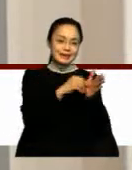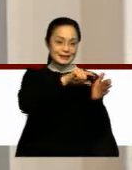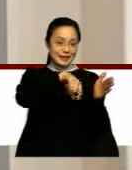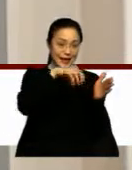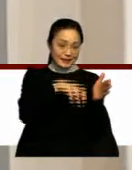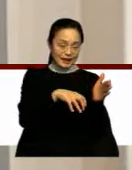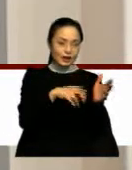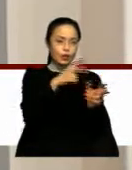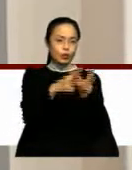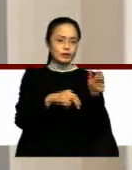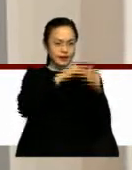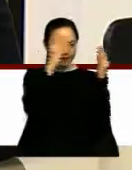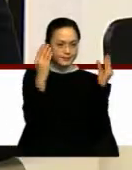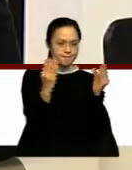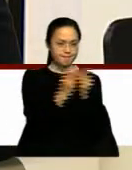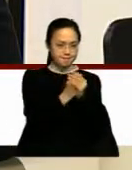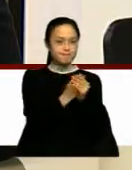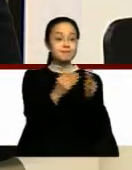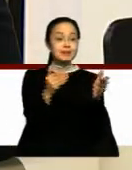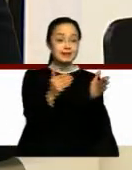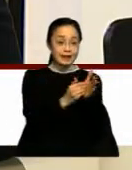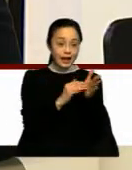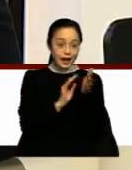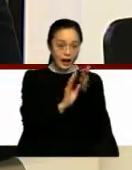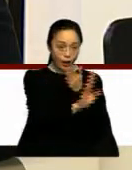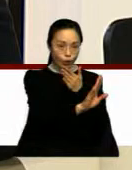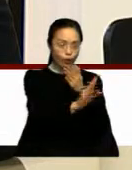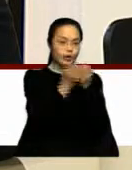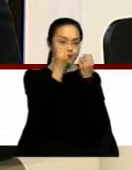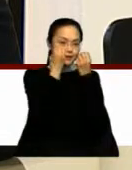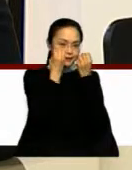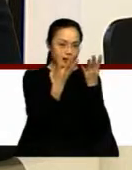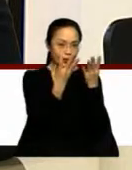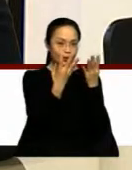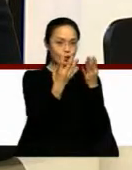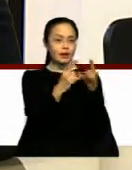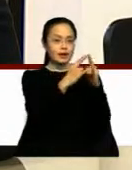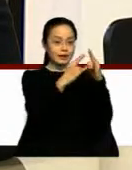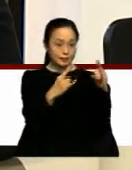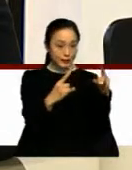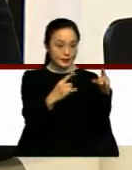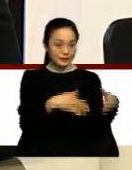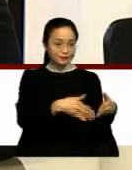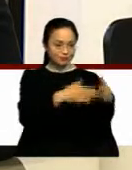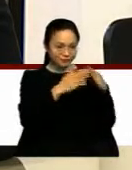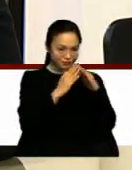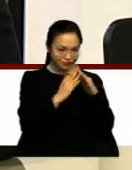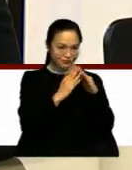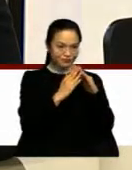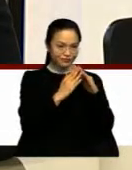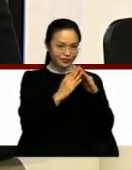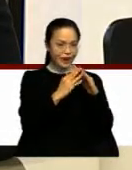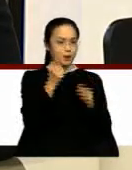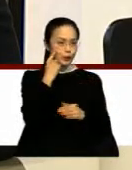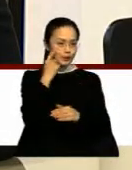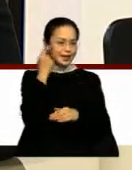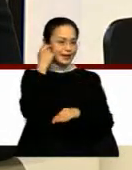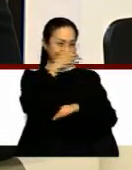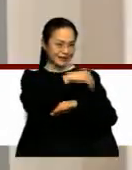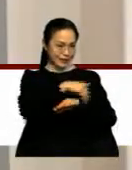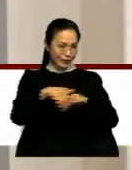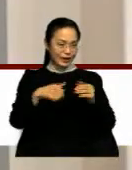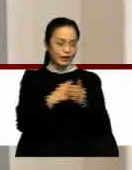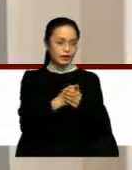공사를 마무리하고 어 새로 그 체인지업 캠퍼스로 서 탈바꿈을 하려고 하고 있습니다